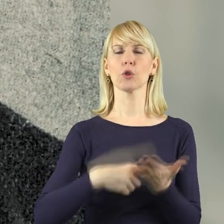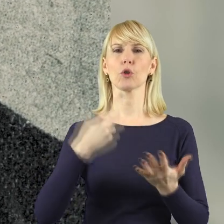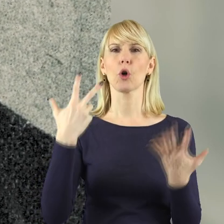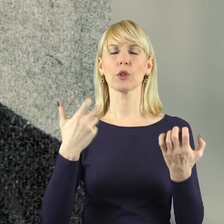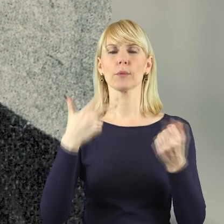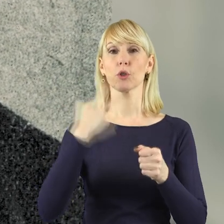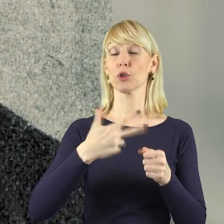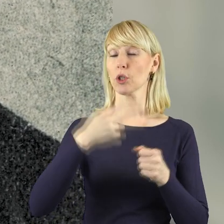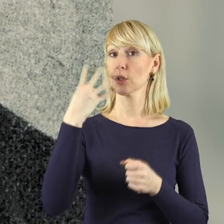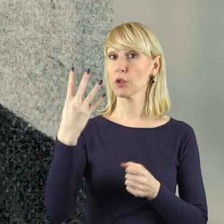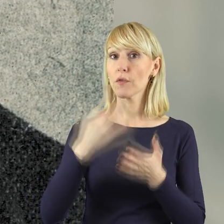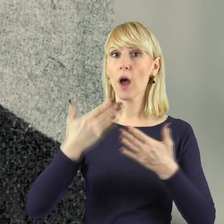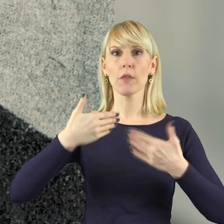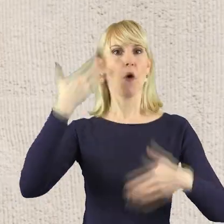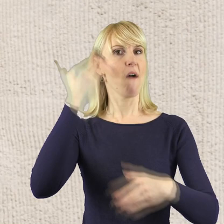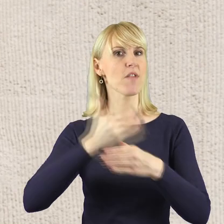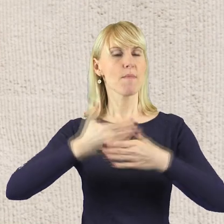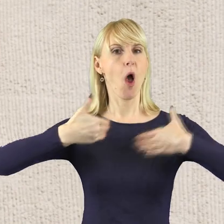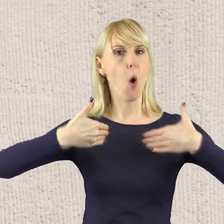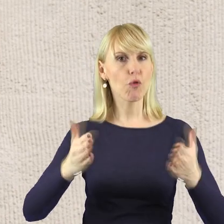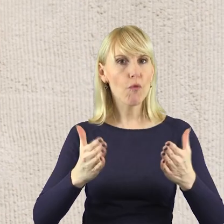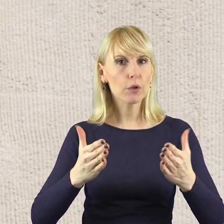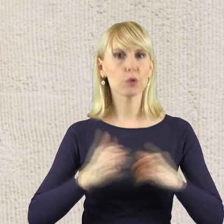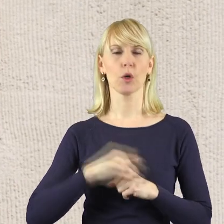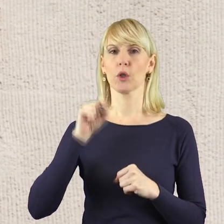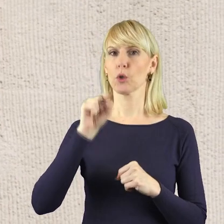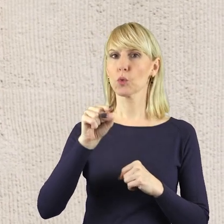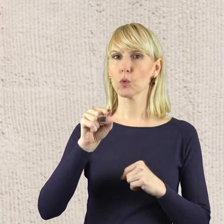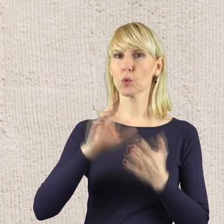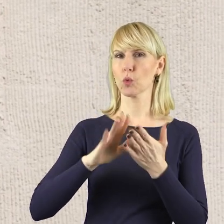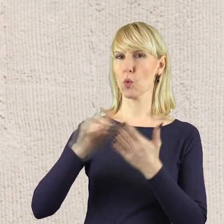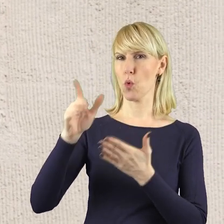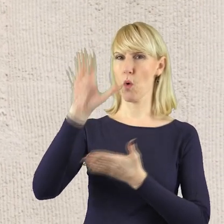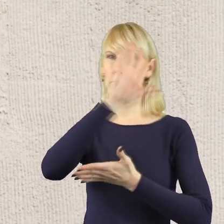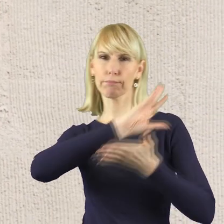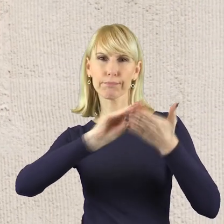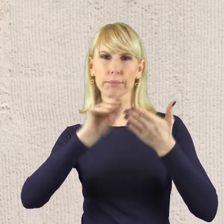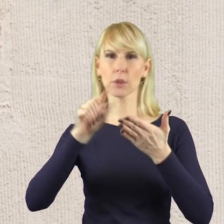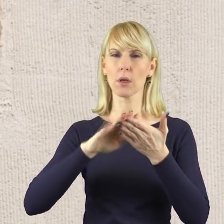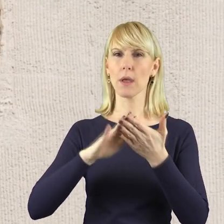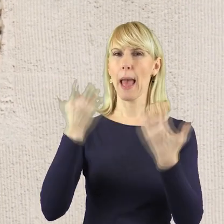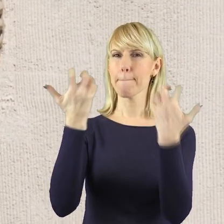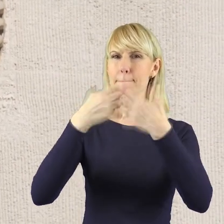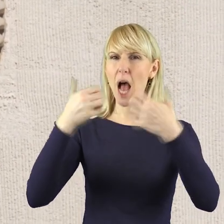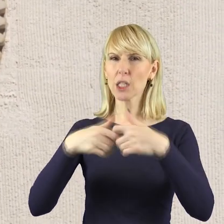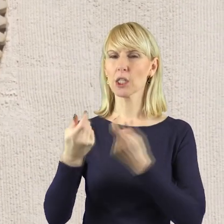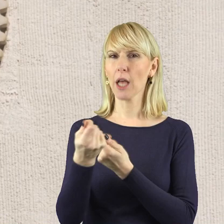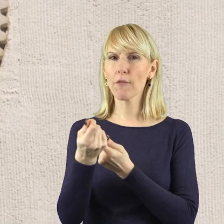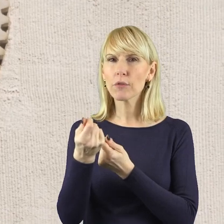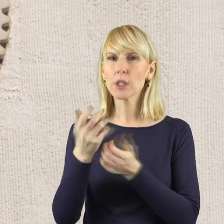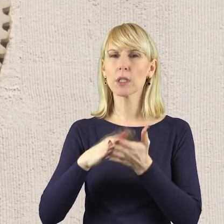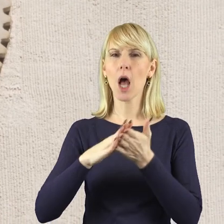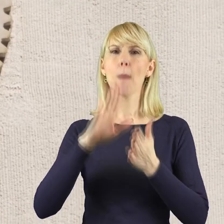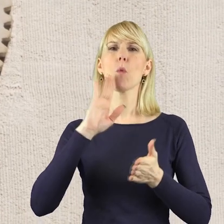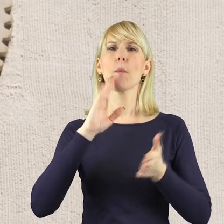roku otworzył tu własną firmę. Po prawej stronie widać uproszczone przedstawienie maszyny włókienniczej w formie